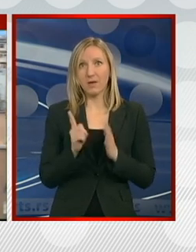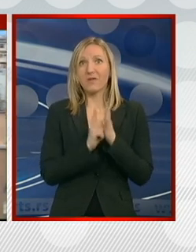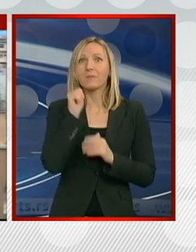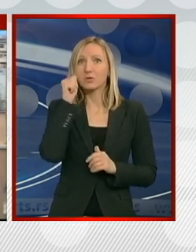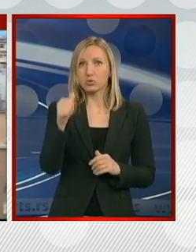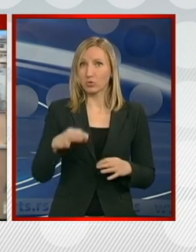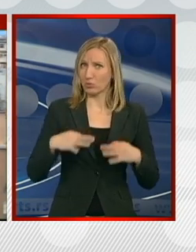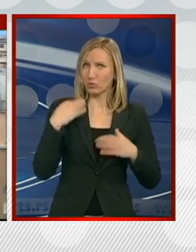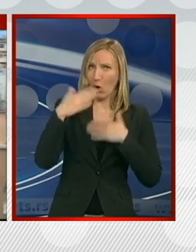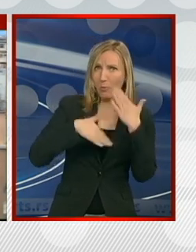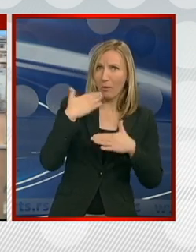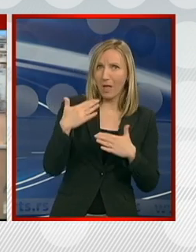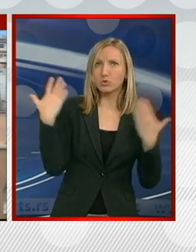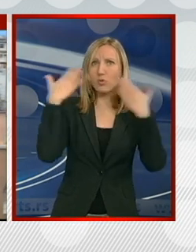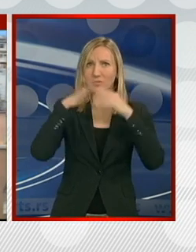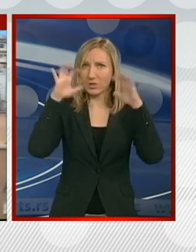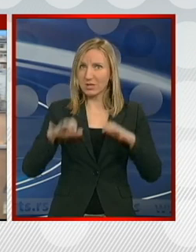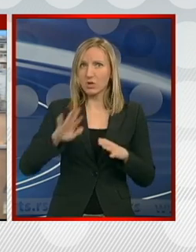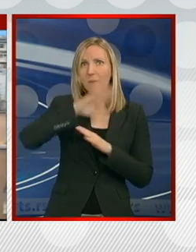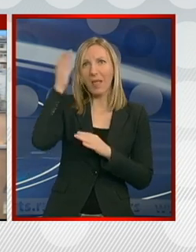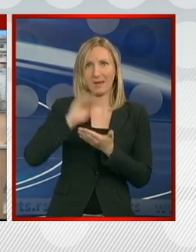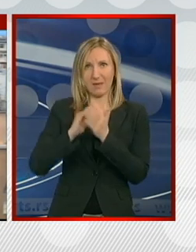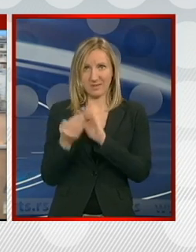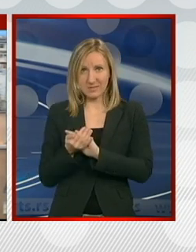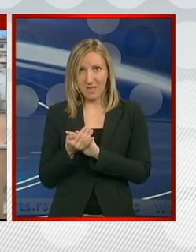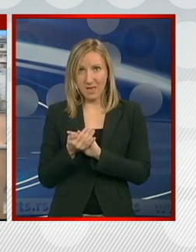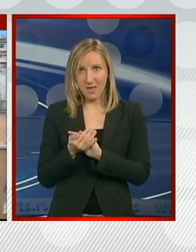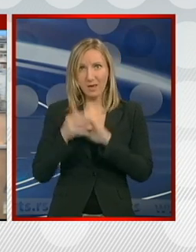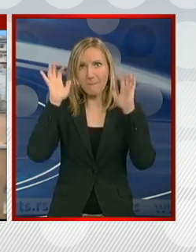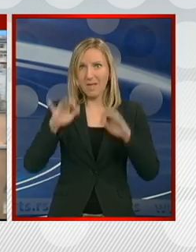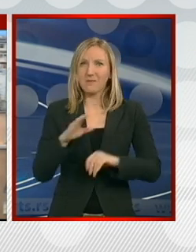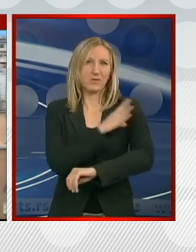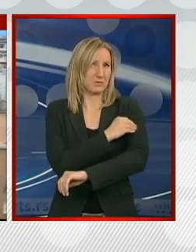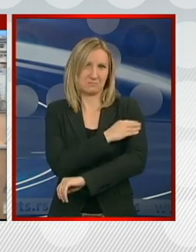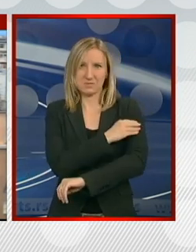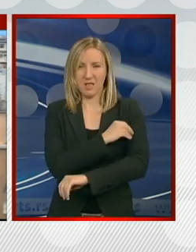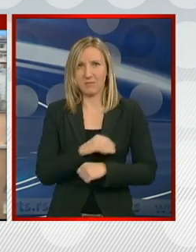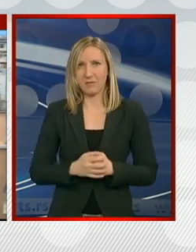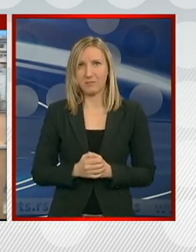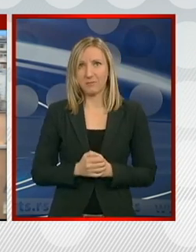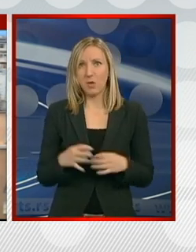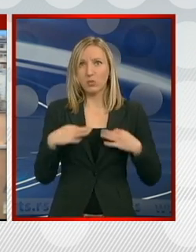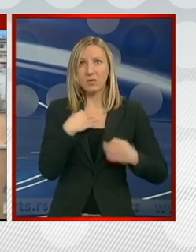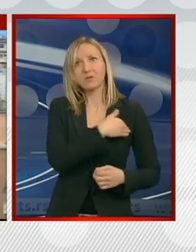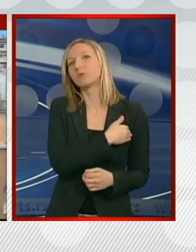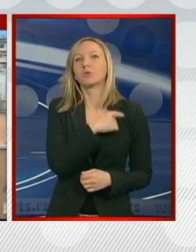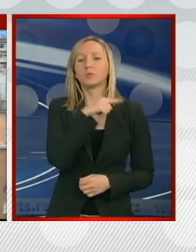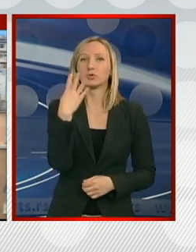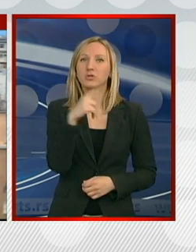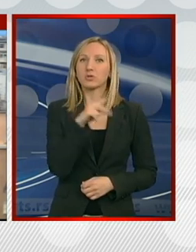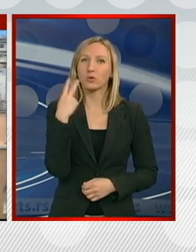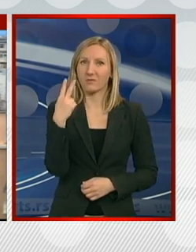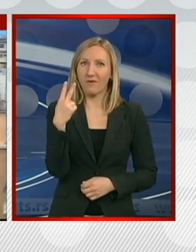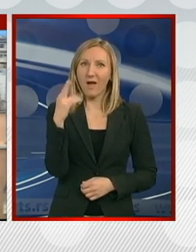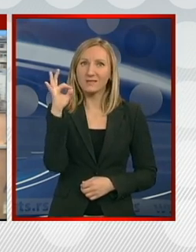Vreme sutra, jutro oblačno, uveče s kišom, na planinama sa snegom. Padavine slabog intenziteta. Jutarnja temperatura od